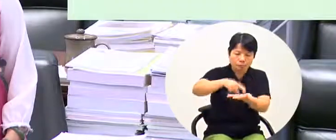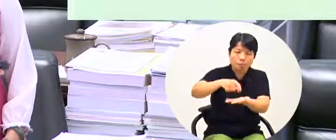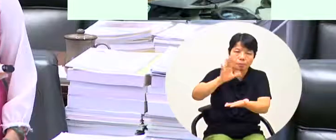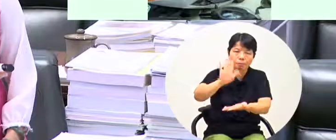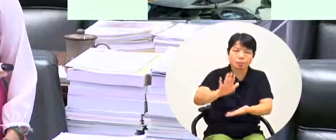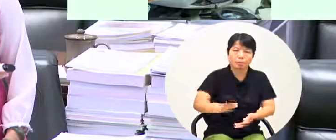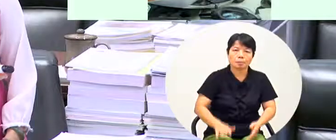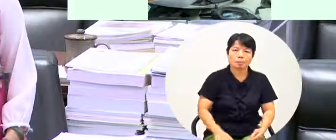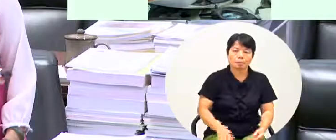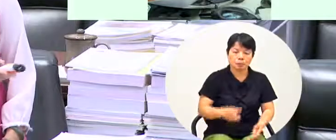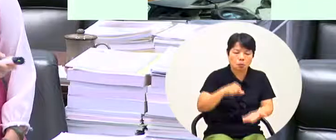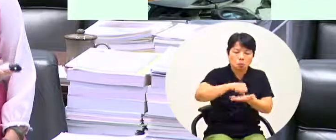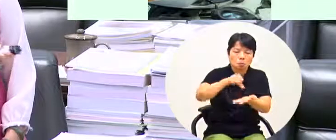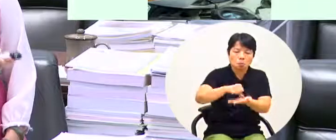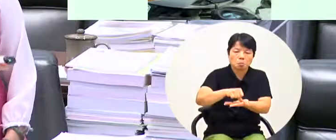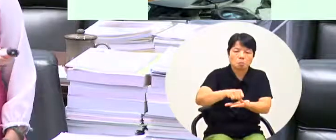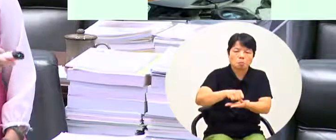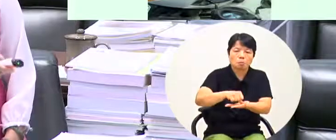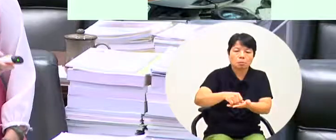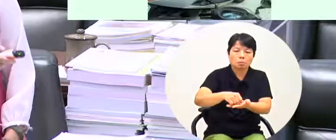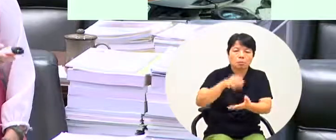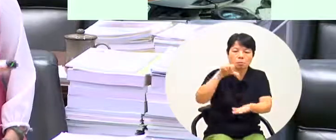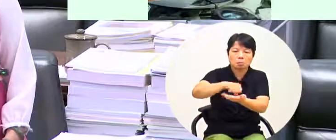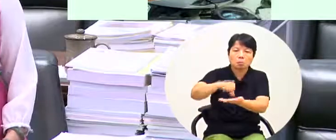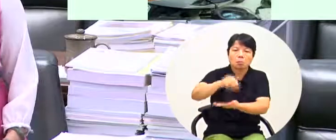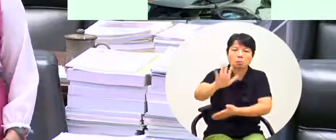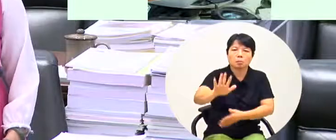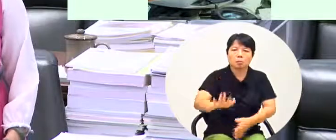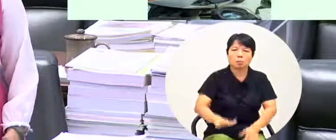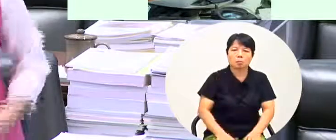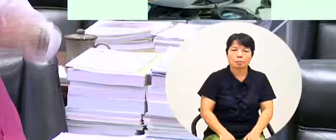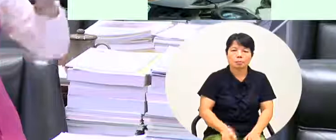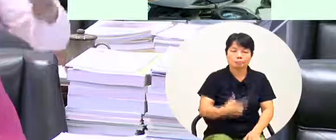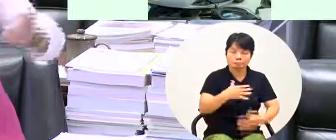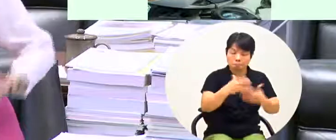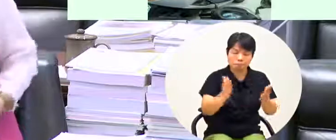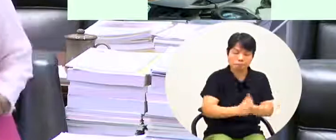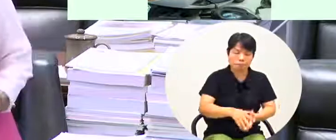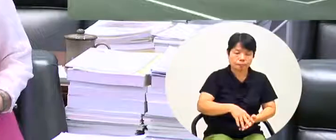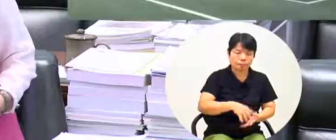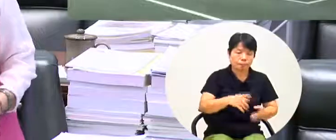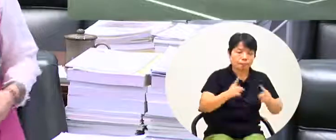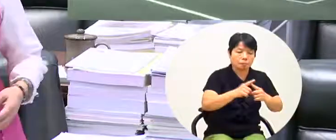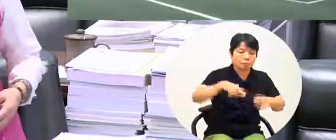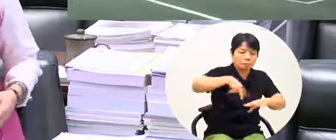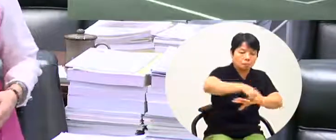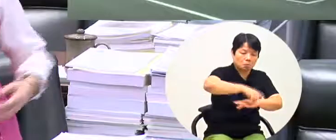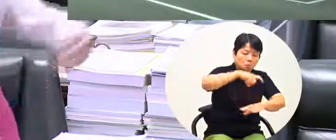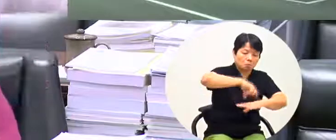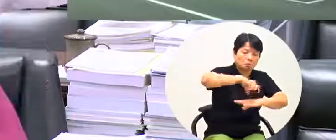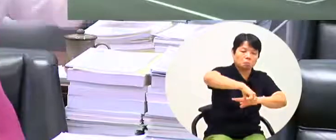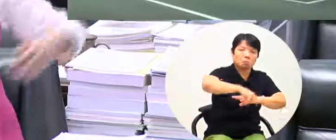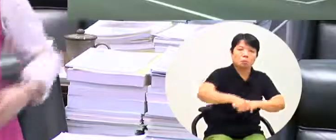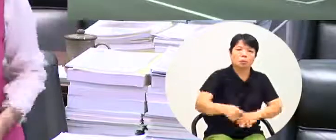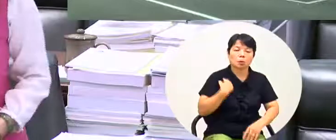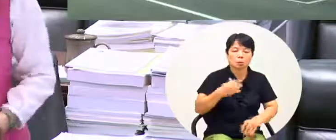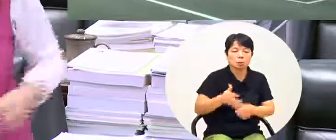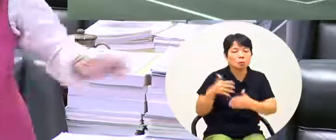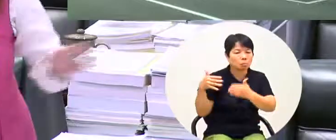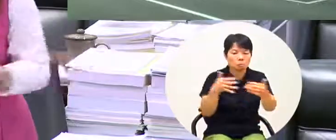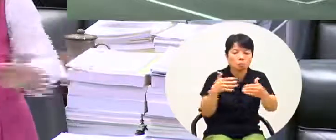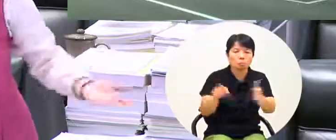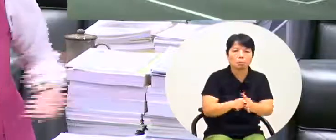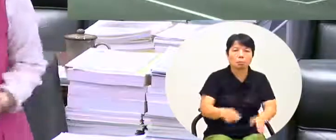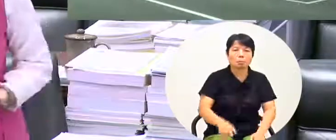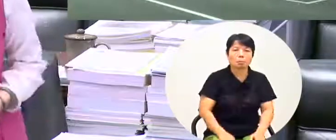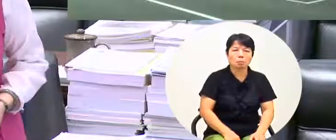所以大家都一直在放这个机车，都放到人行道上面来。那每次跟你们咨询，你们就去叫警察局去开单子，我